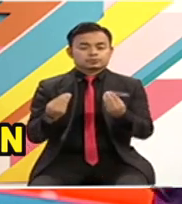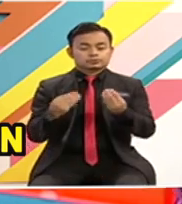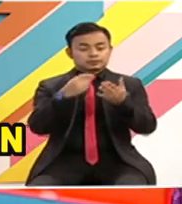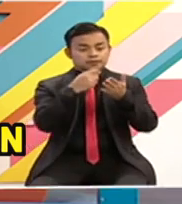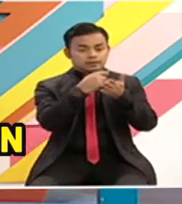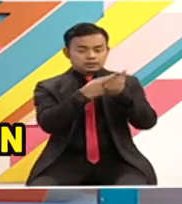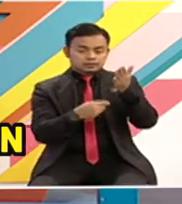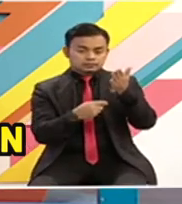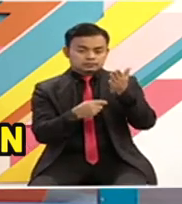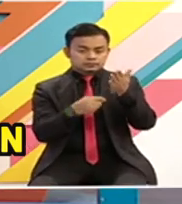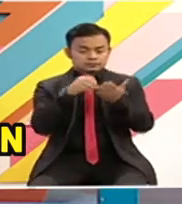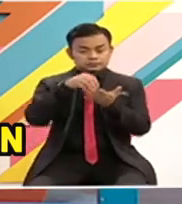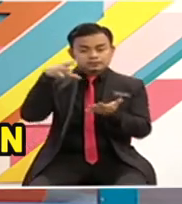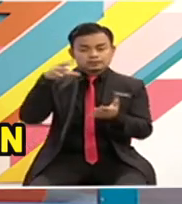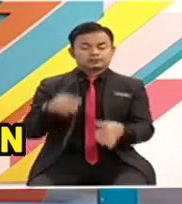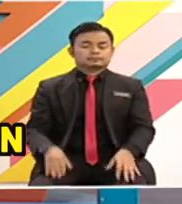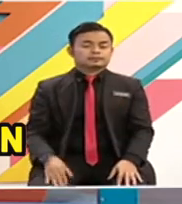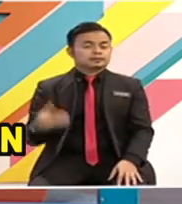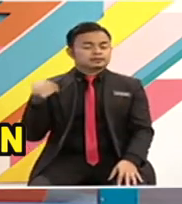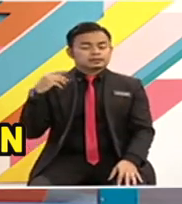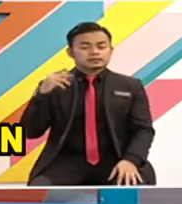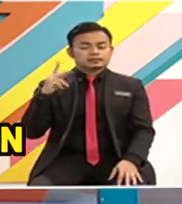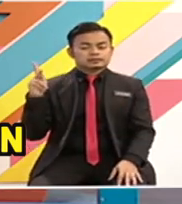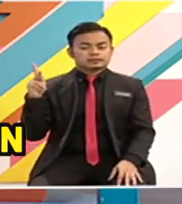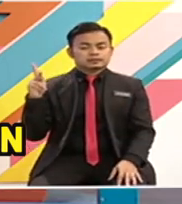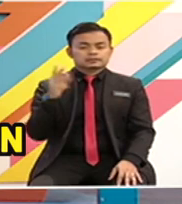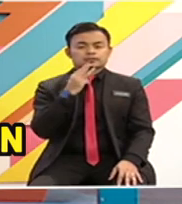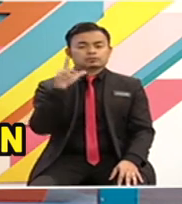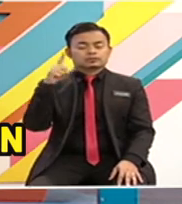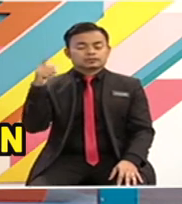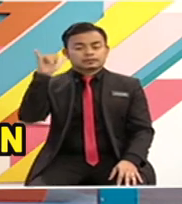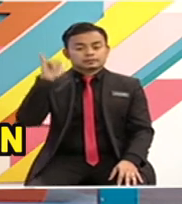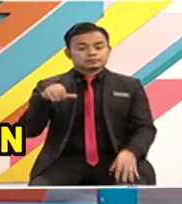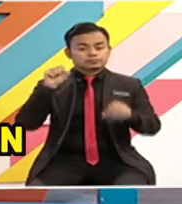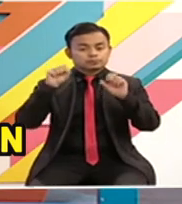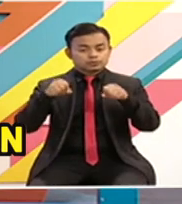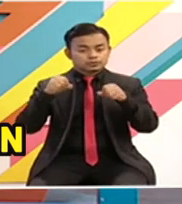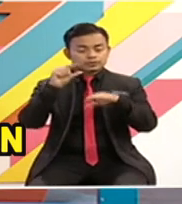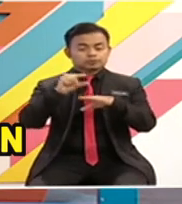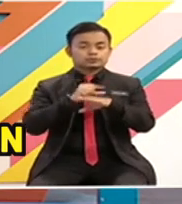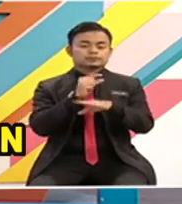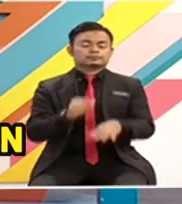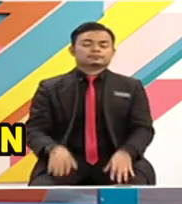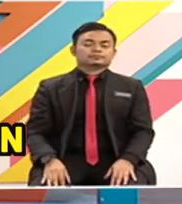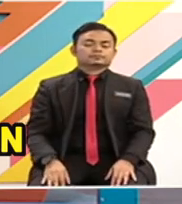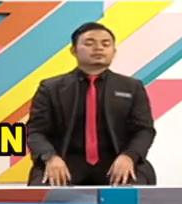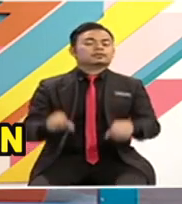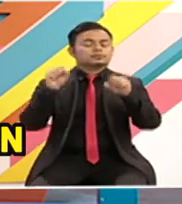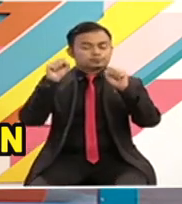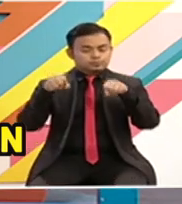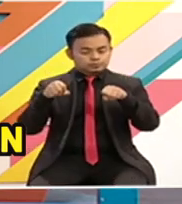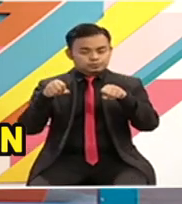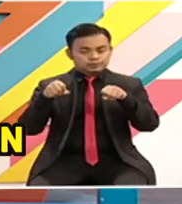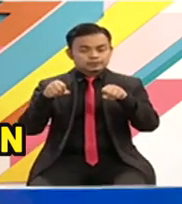ya saya Google apakah warna lain yang murid-murid di luar sana mungkin boleh guna sebagai ganti Mbak kita boleh gunakan juga cat minyak cat